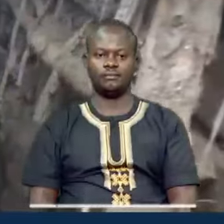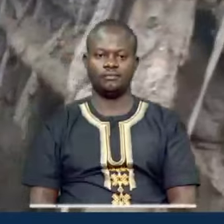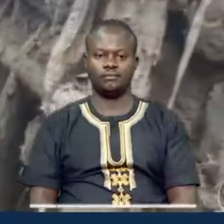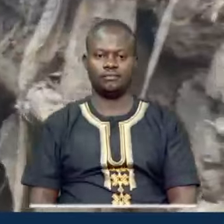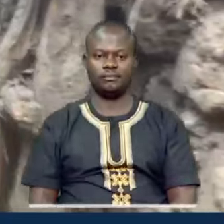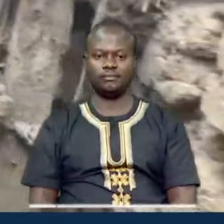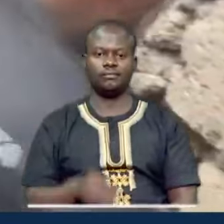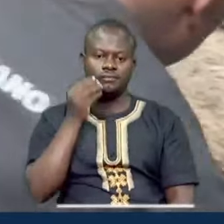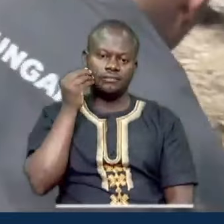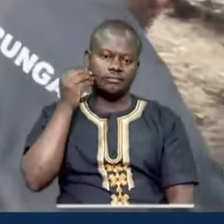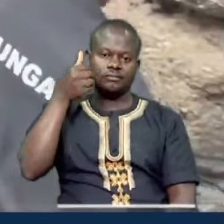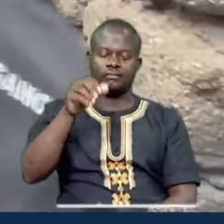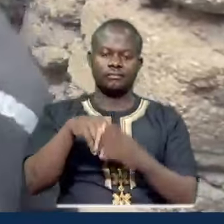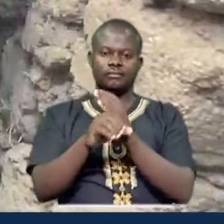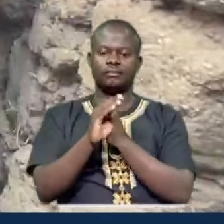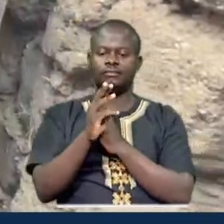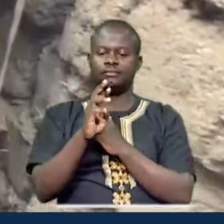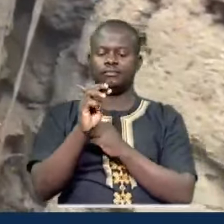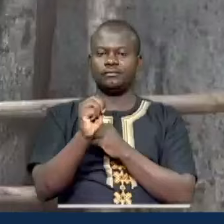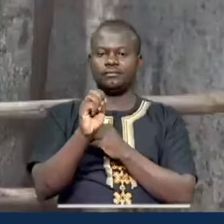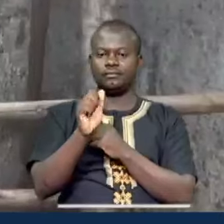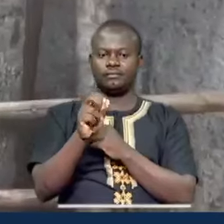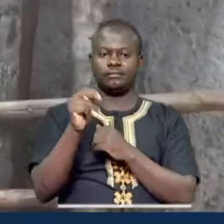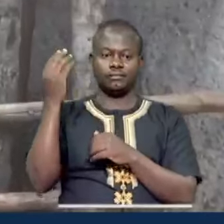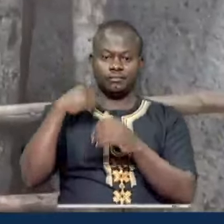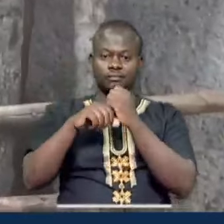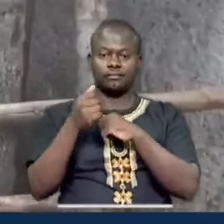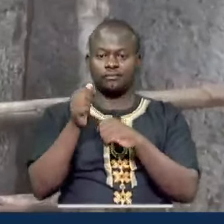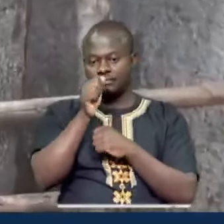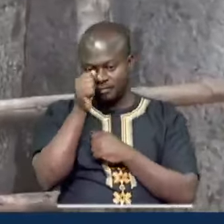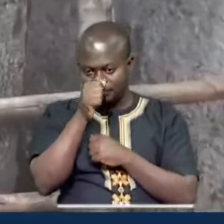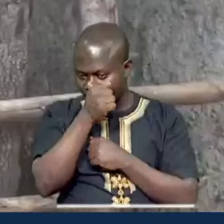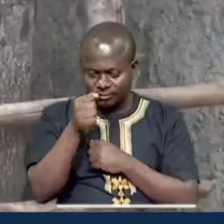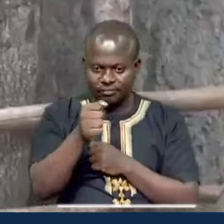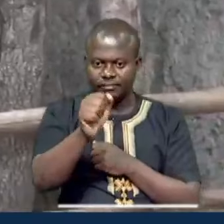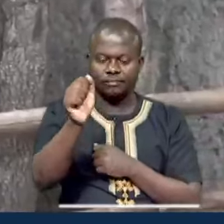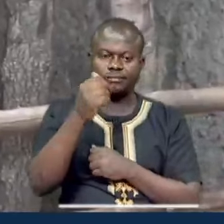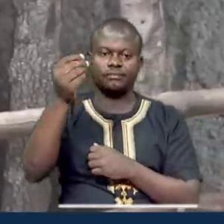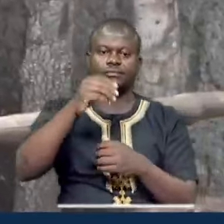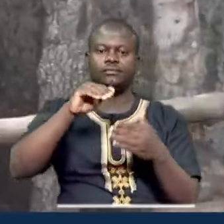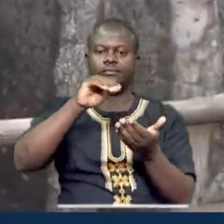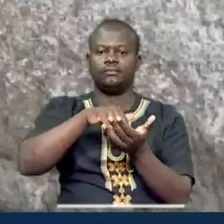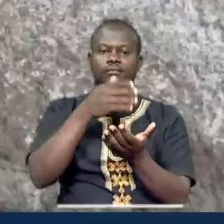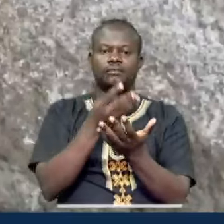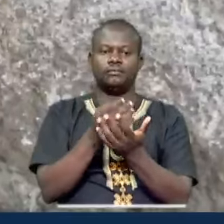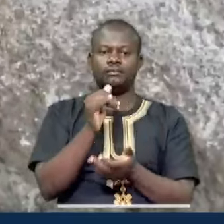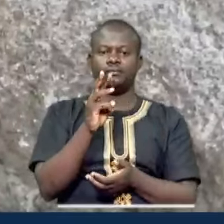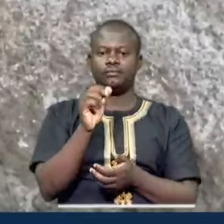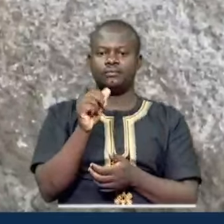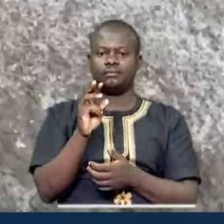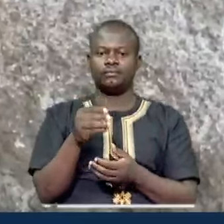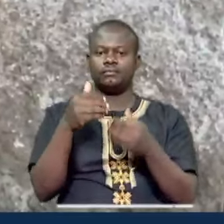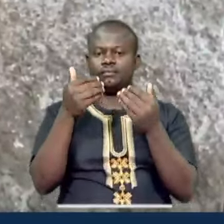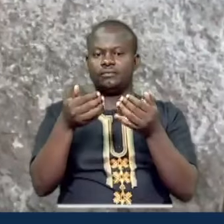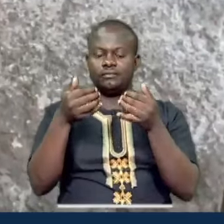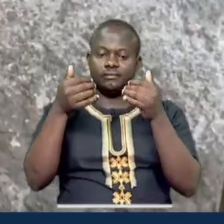Mu rugo iwabo mu murenge wa Bweramana haba Gusenga Felicien wahoze mu bikorwa by'ubuzererezi ndetse akaza no kujyanwa mu kigo ngororamuco cya Iwawa aragaburira